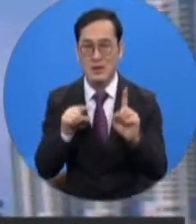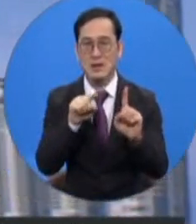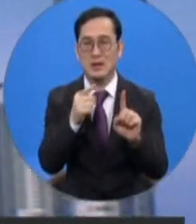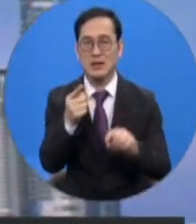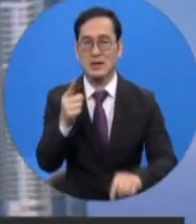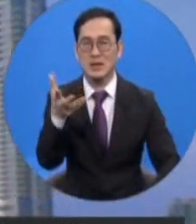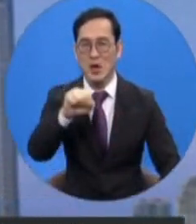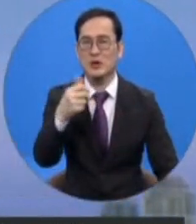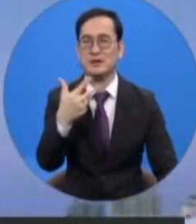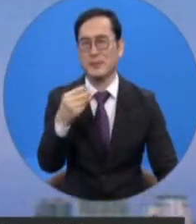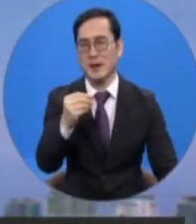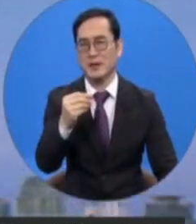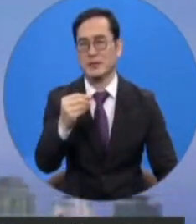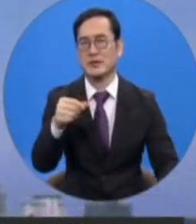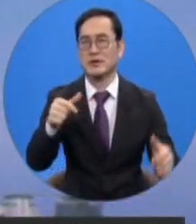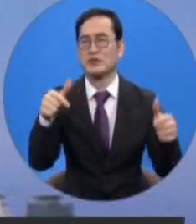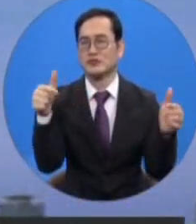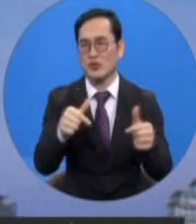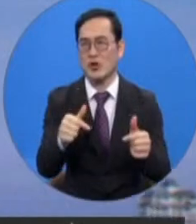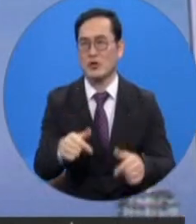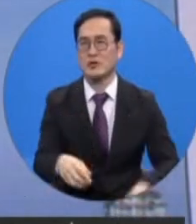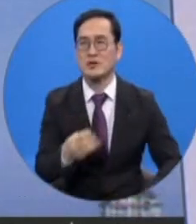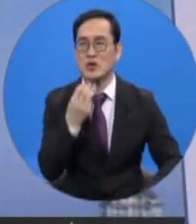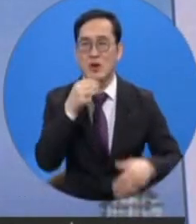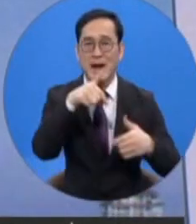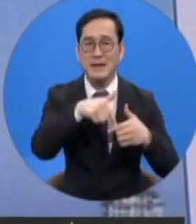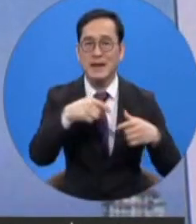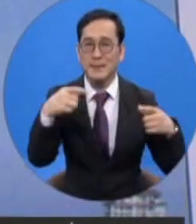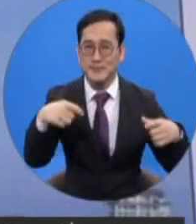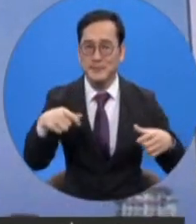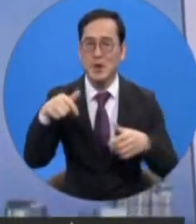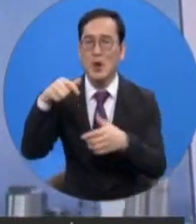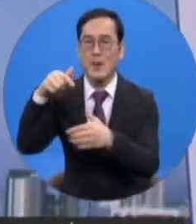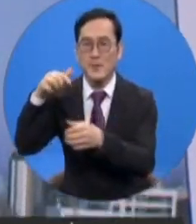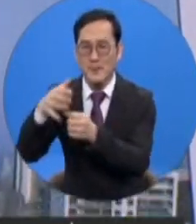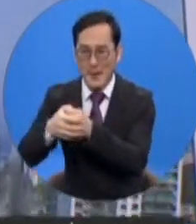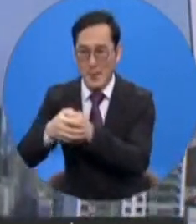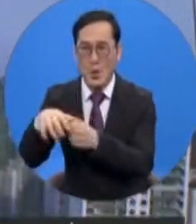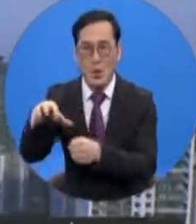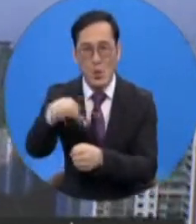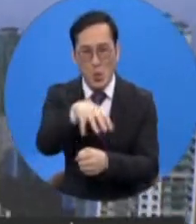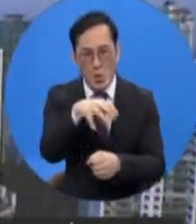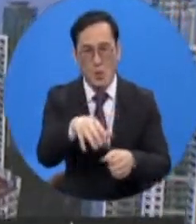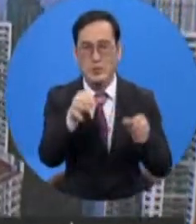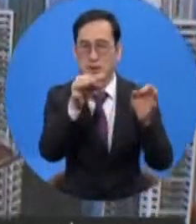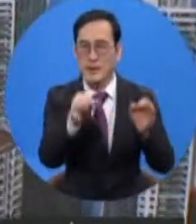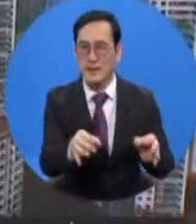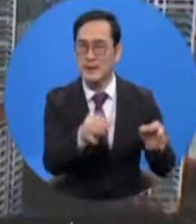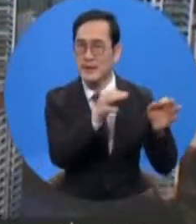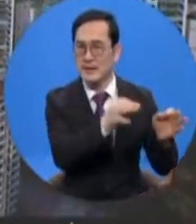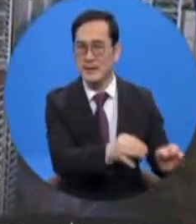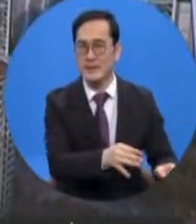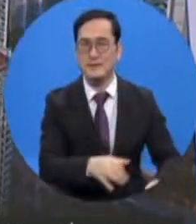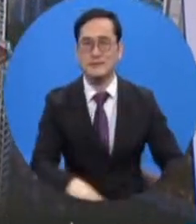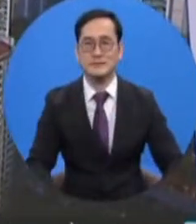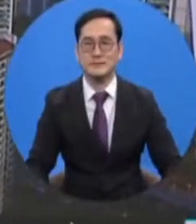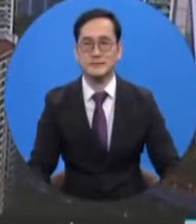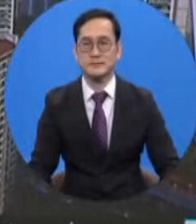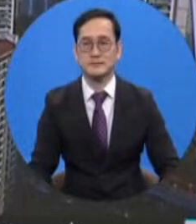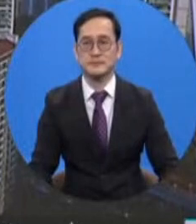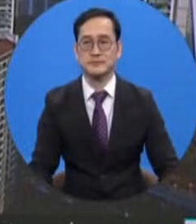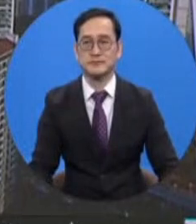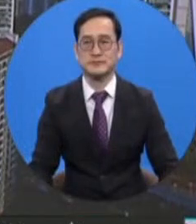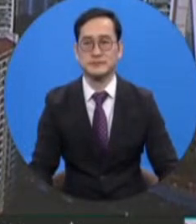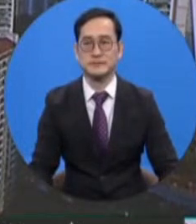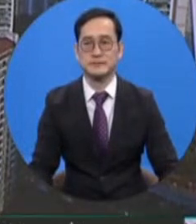마포 실거래가가 소폭 하락했다. 화성 동두천 집값 떨어진다. 자, 한국 경제는 이